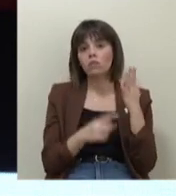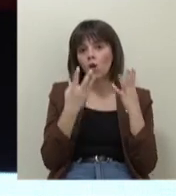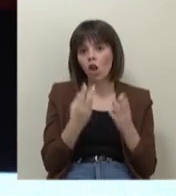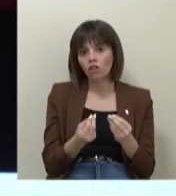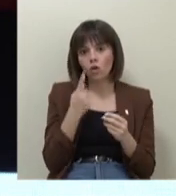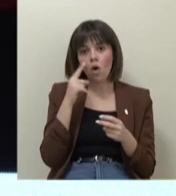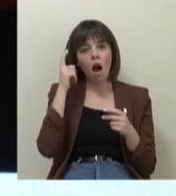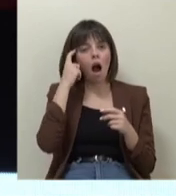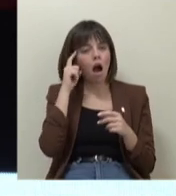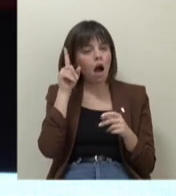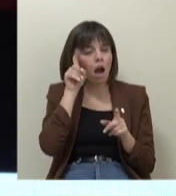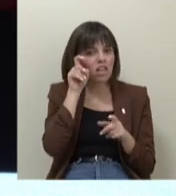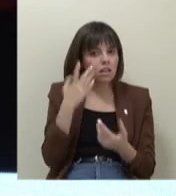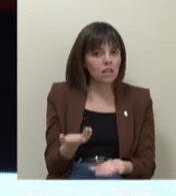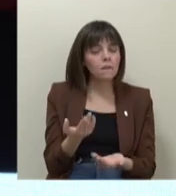Çağdaş, akıllı